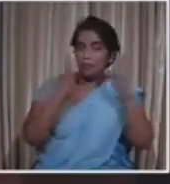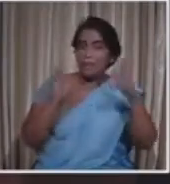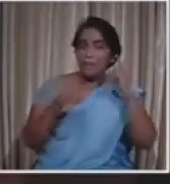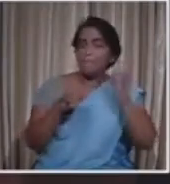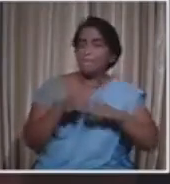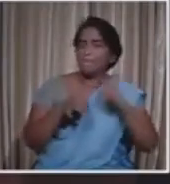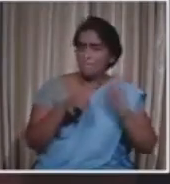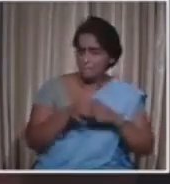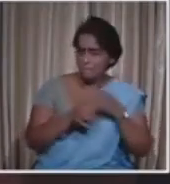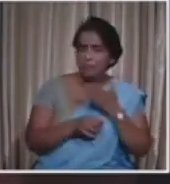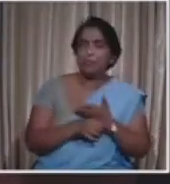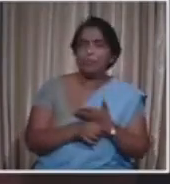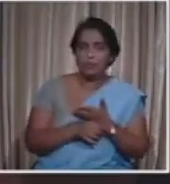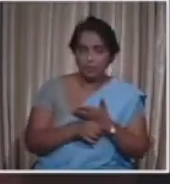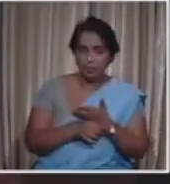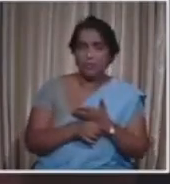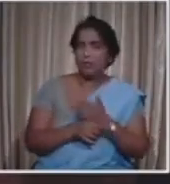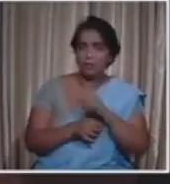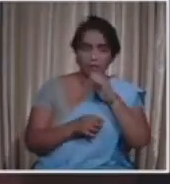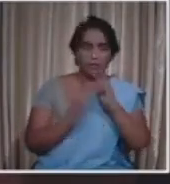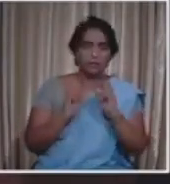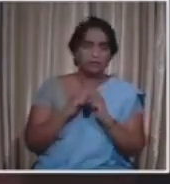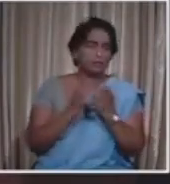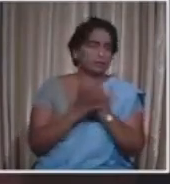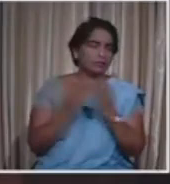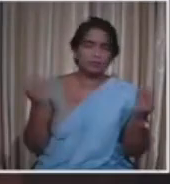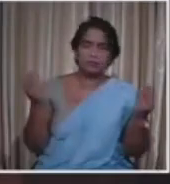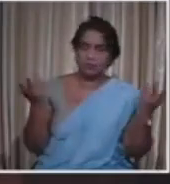ප්‍රශ්නවලට කිසිදු විසඳුමක් නැහැ